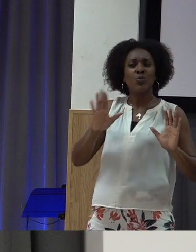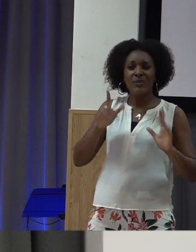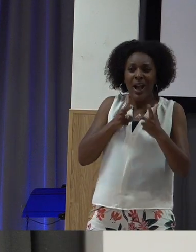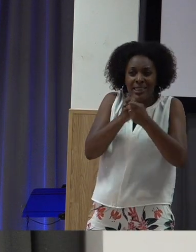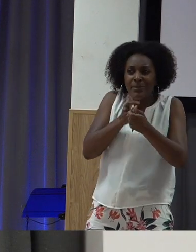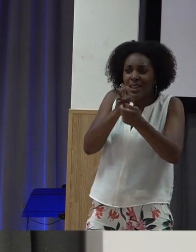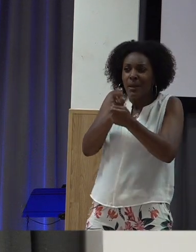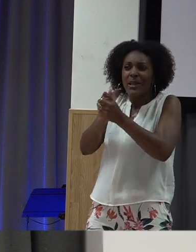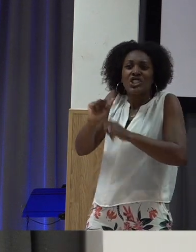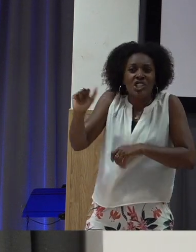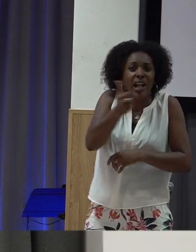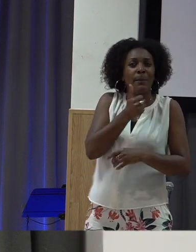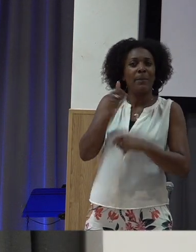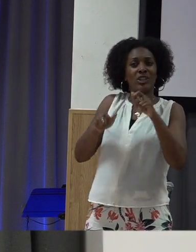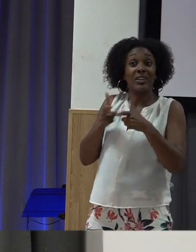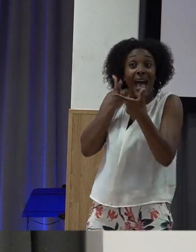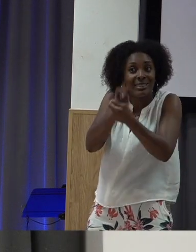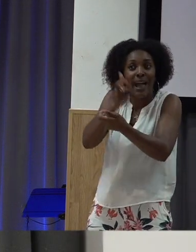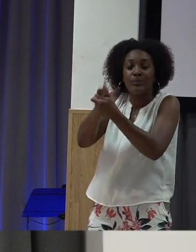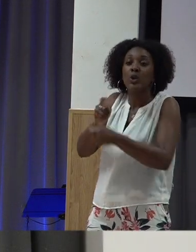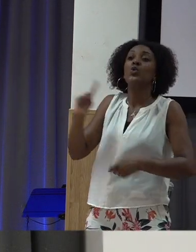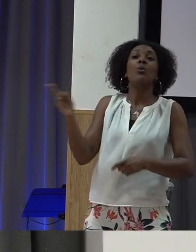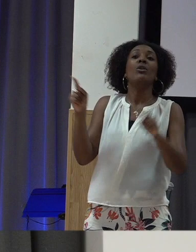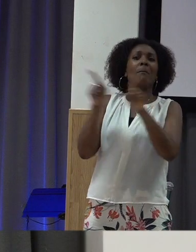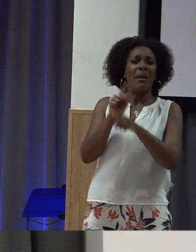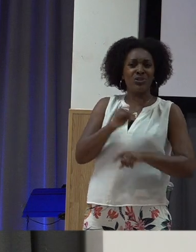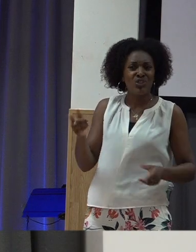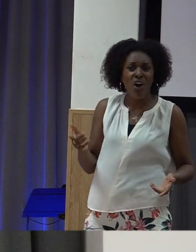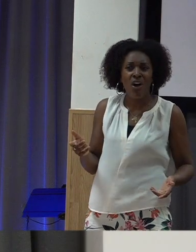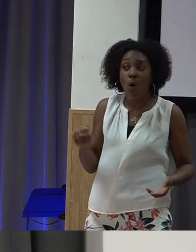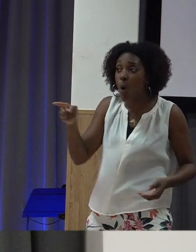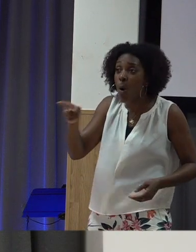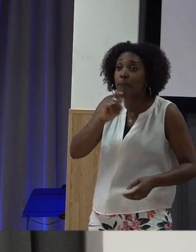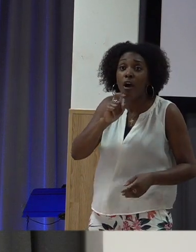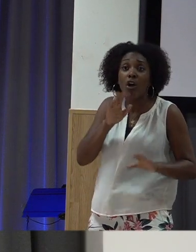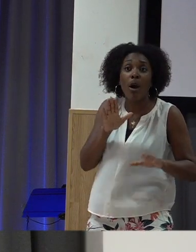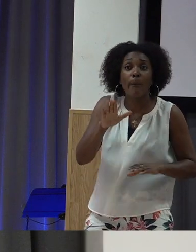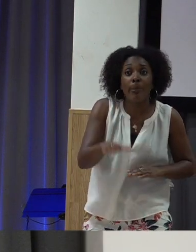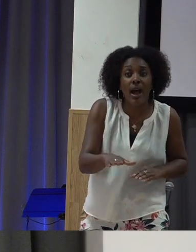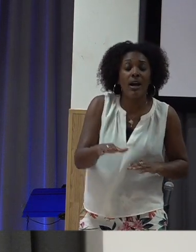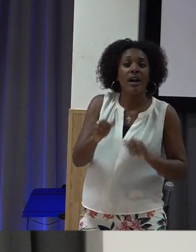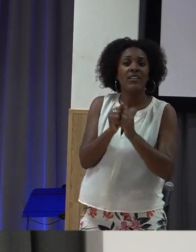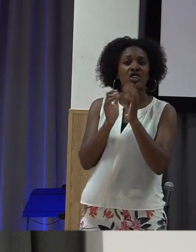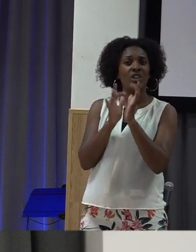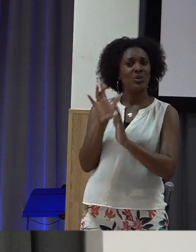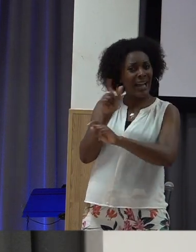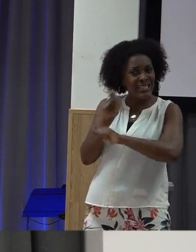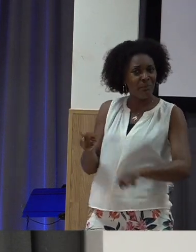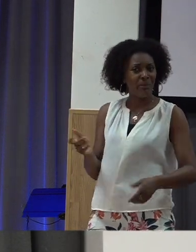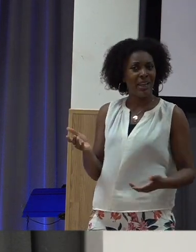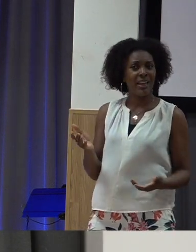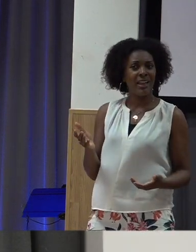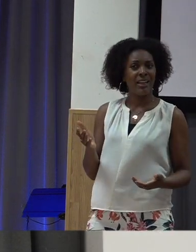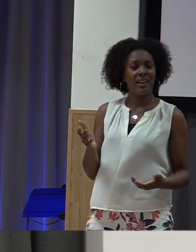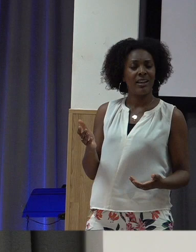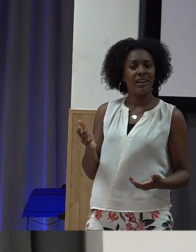mais c'est se mettre au service de ceux qui n'ont pas encore franchi le pas vers le Seigneur Jésus. Et surtout, garder